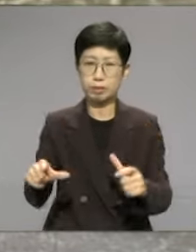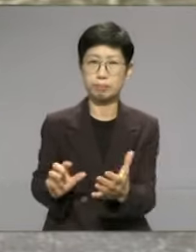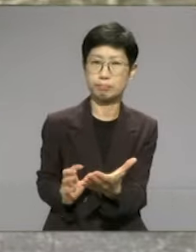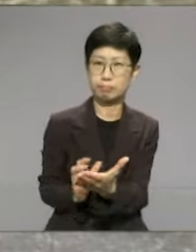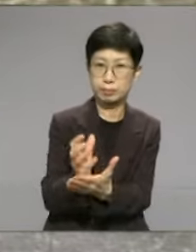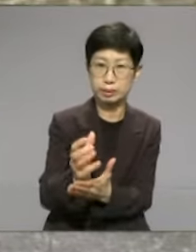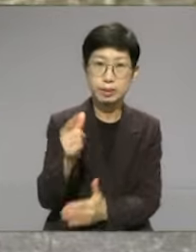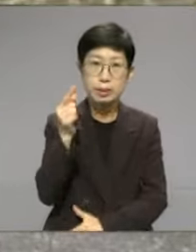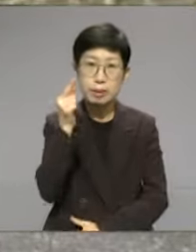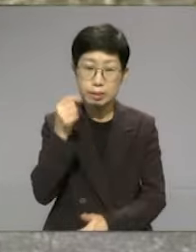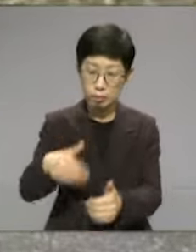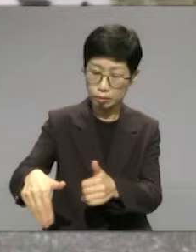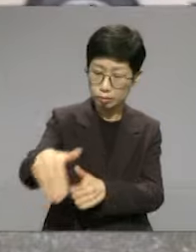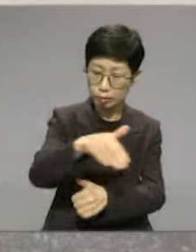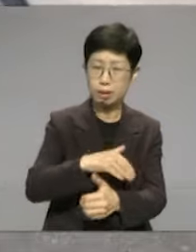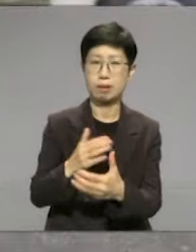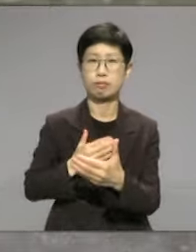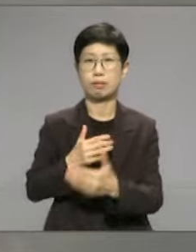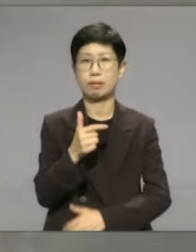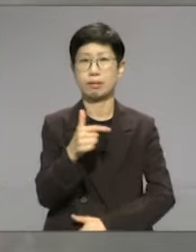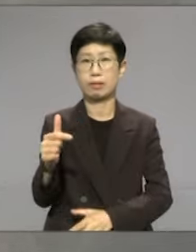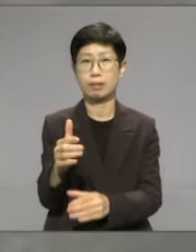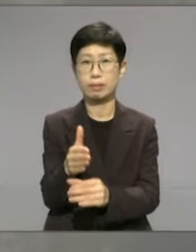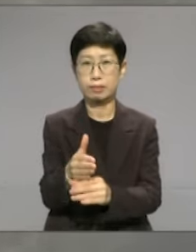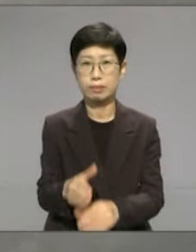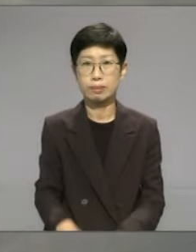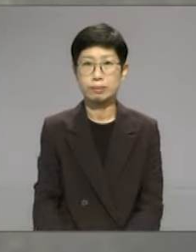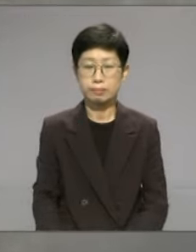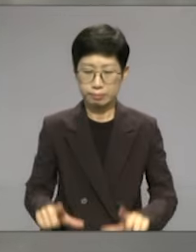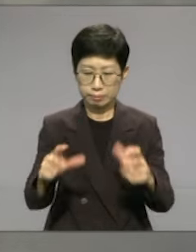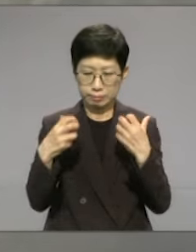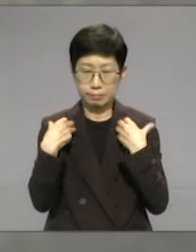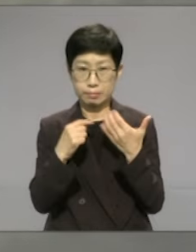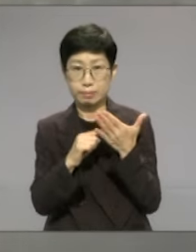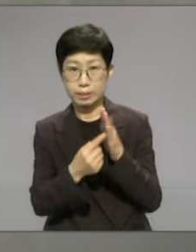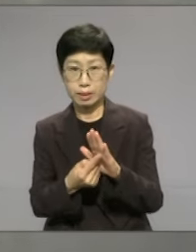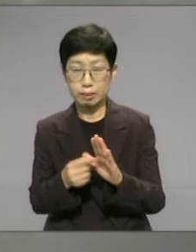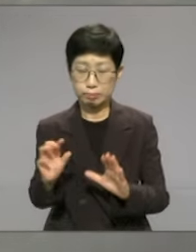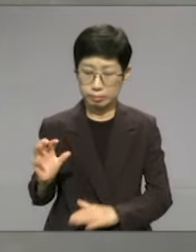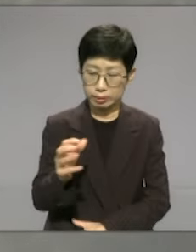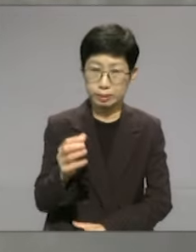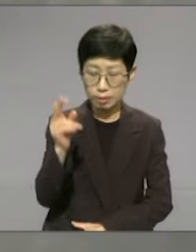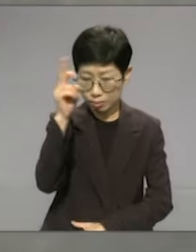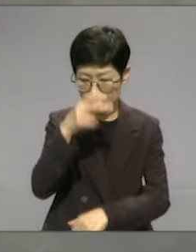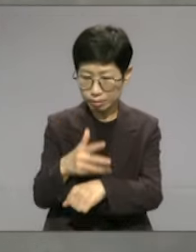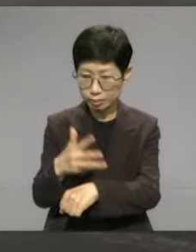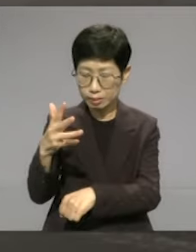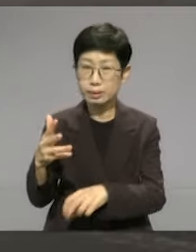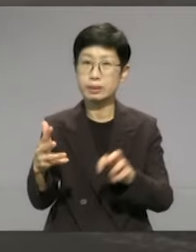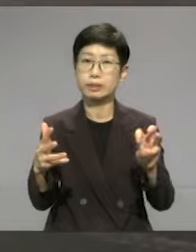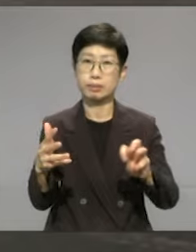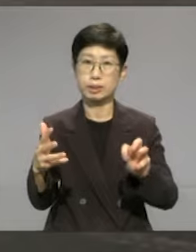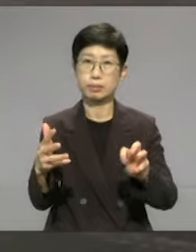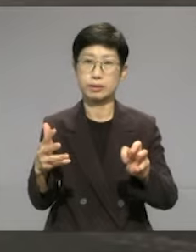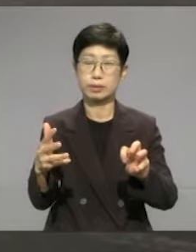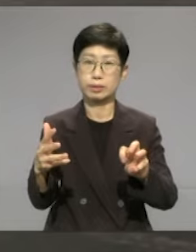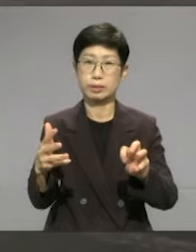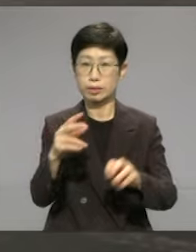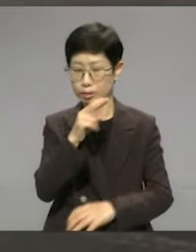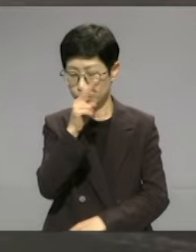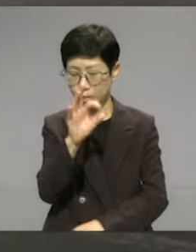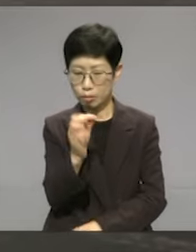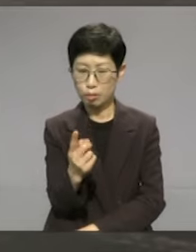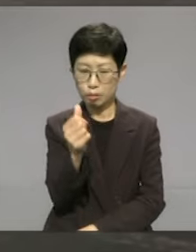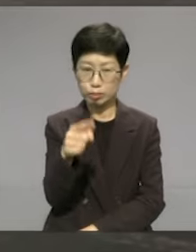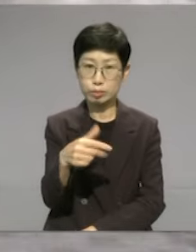일본의 긴장감이 고조되고 있습니다 기상청은 태풍 마리아가 오전 8시 반쯤 이와태현 오후 나토 시에